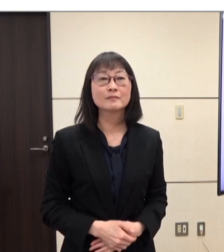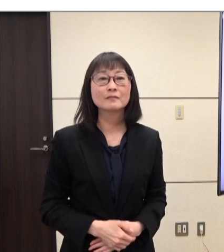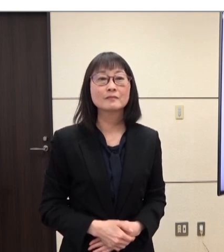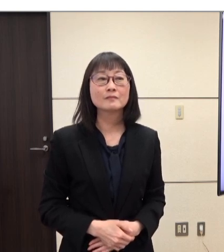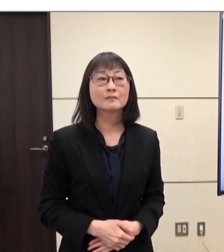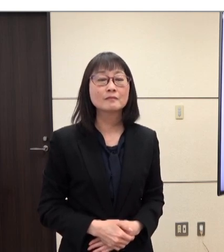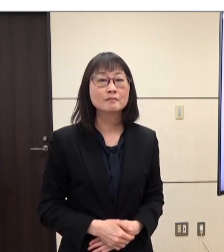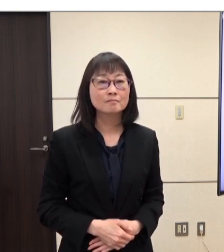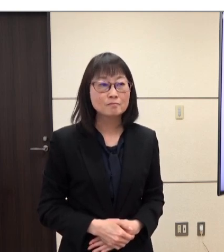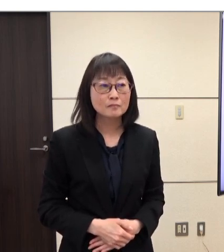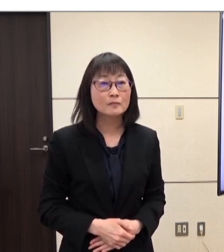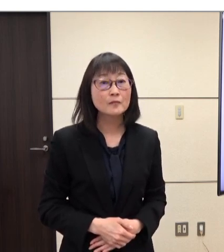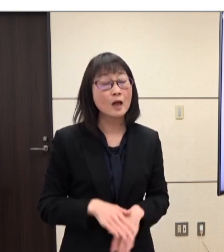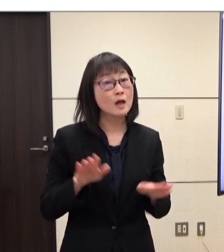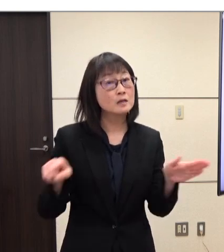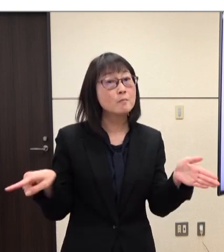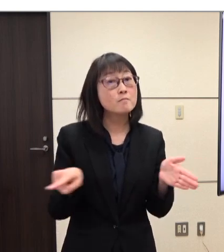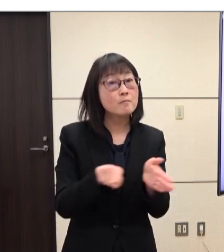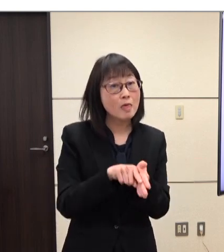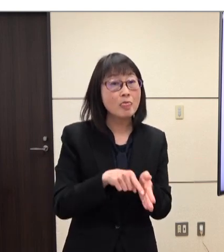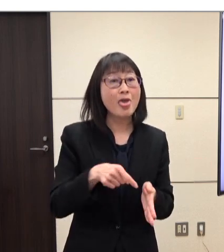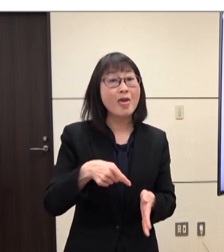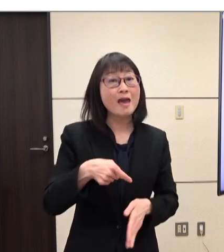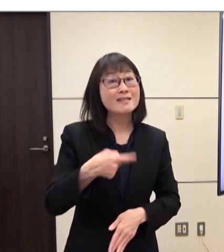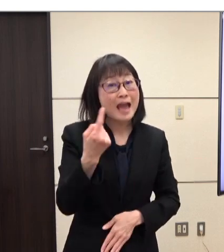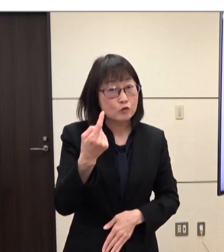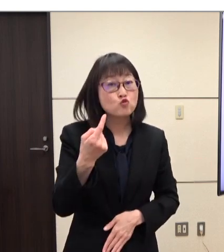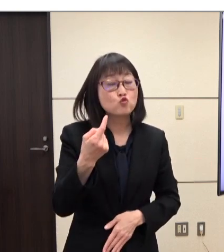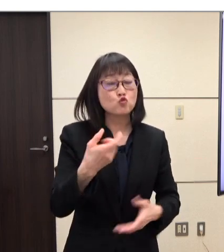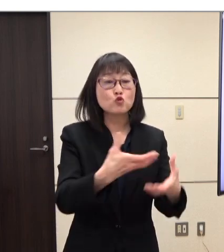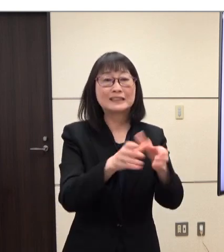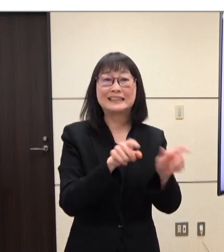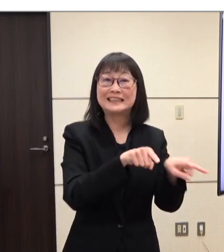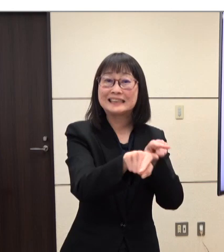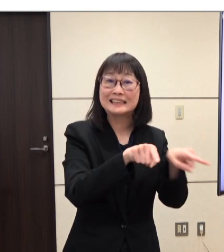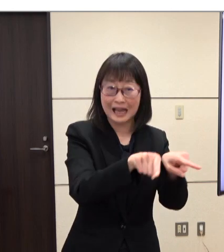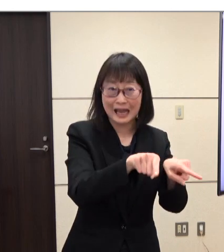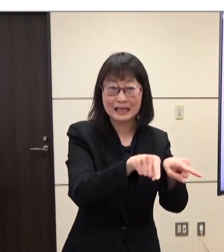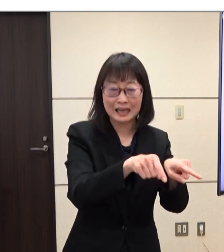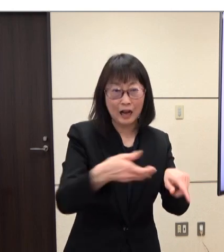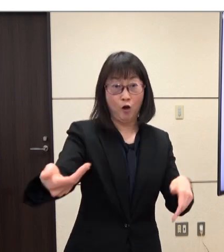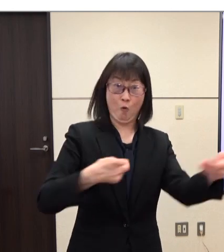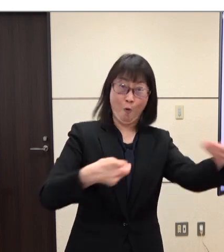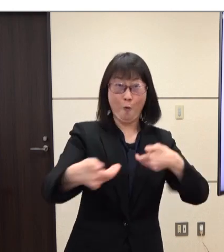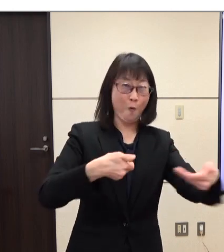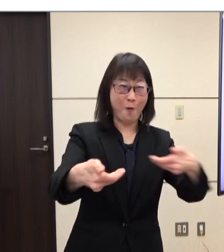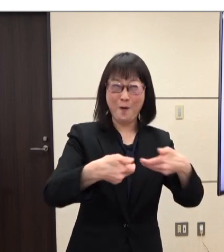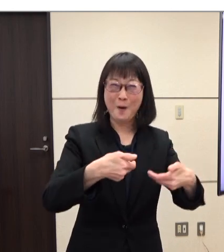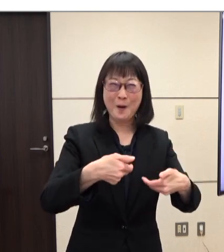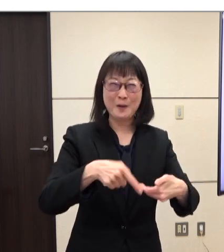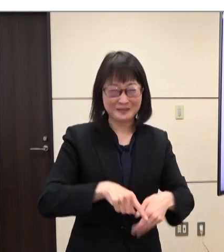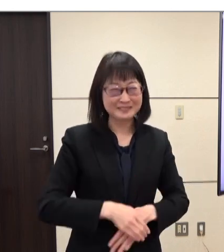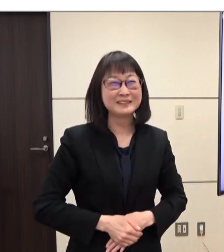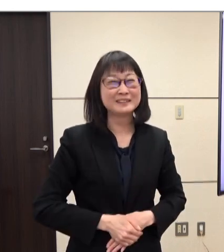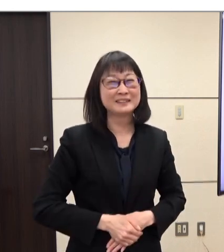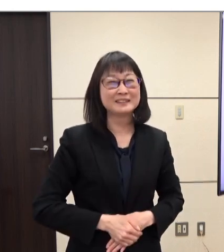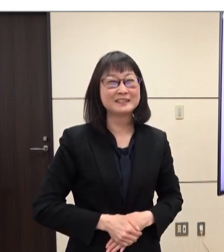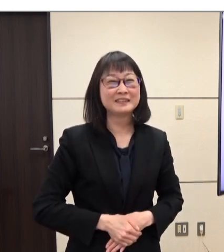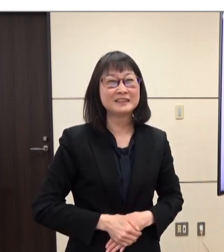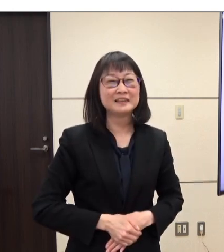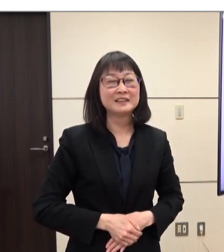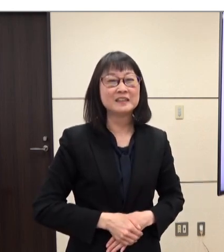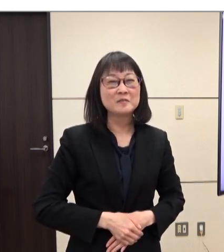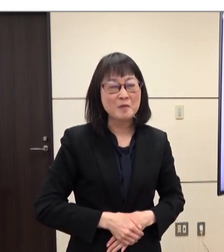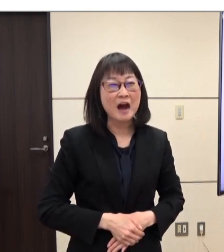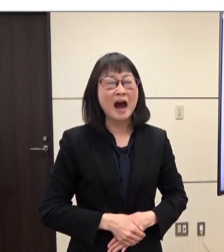100件ぐらい100自治体ぐらいから問い合わせが来ているようでありまして、まあ、現にぜひ導入したいと申し入れてい